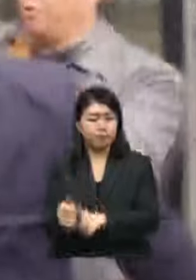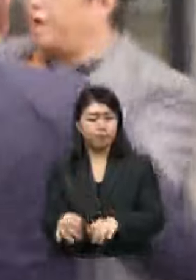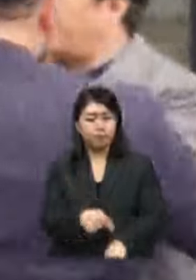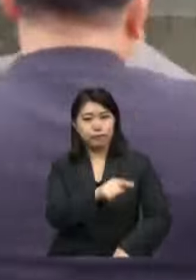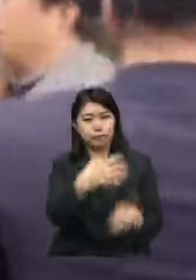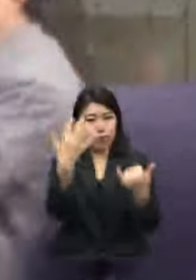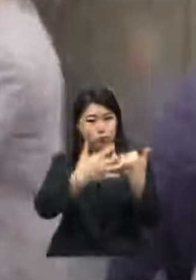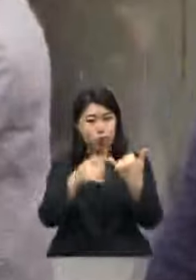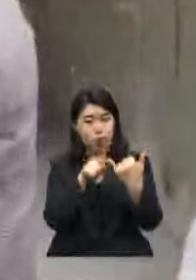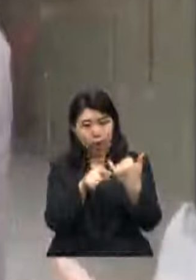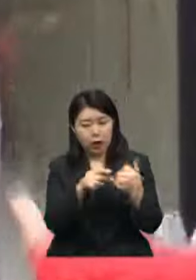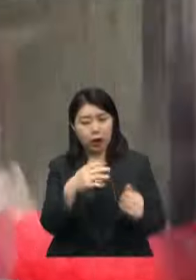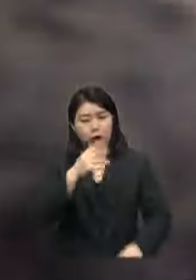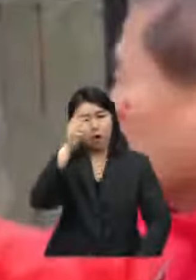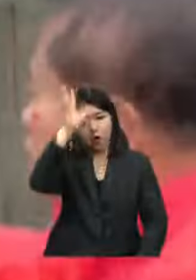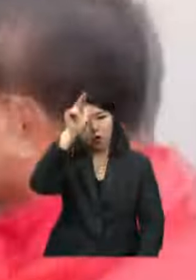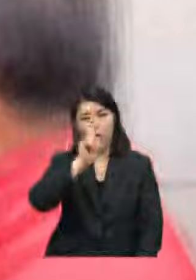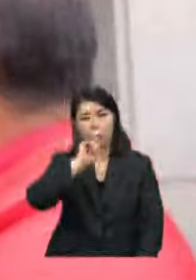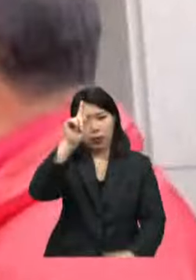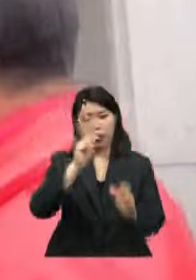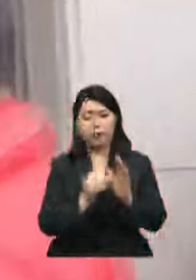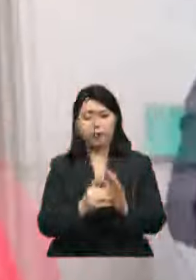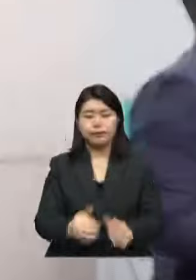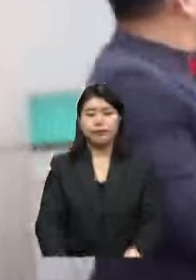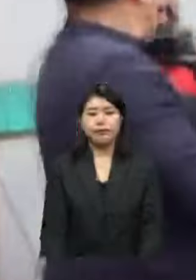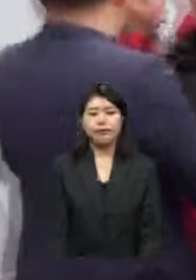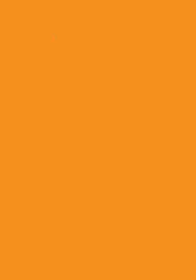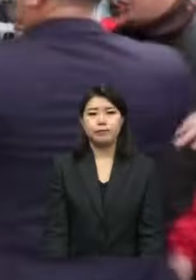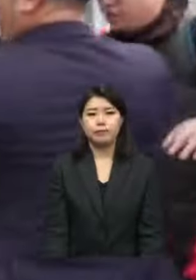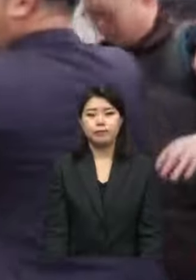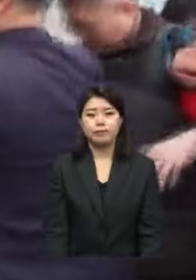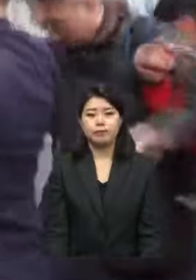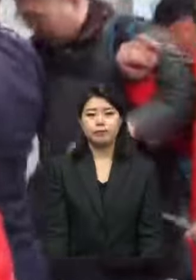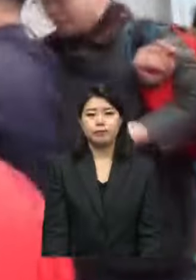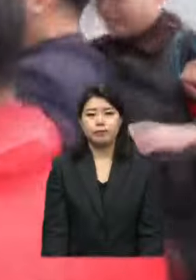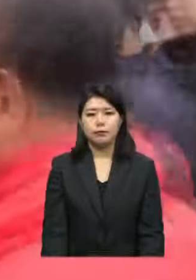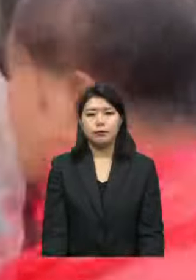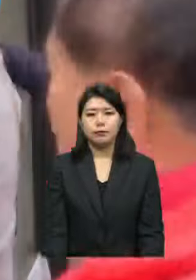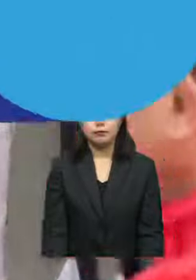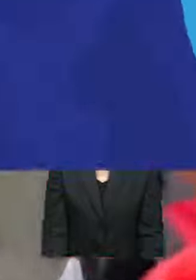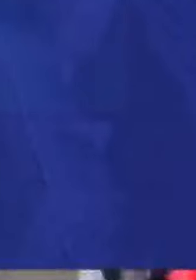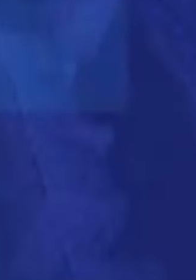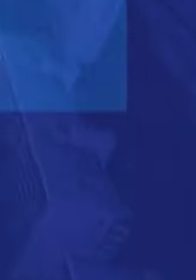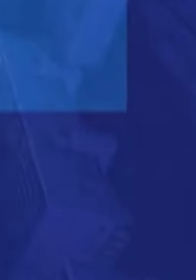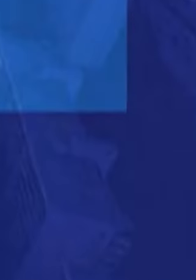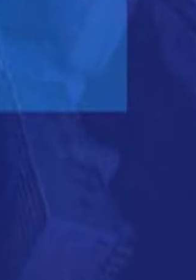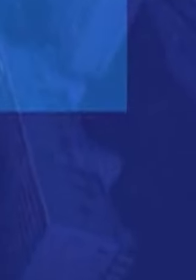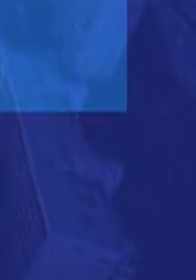해당 유튜버를 경찰에 고발한 것으로 확인됐습니다. 딜라이브 뉴스 신승훈입니다.